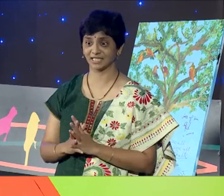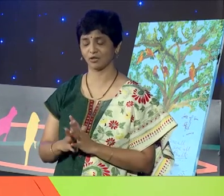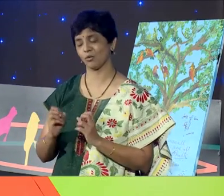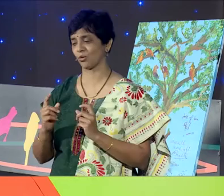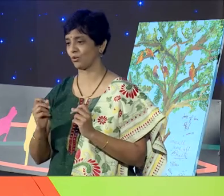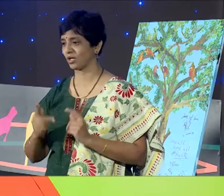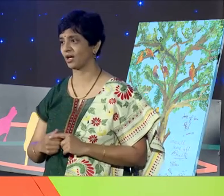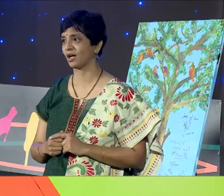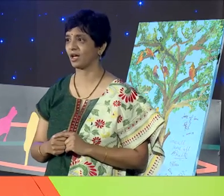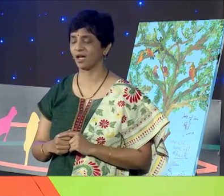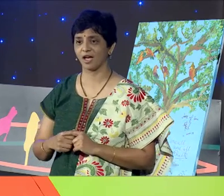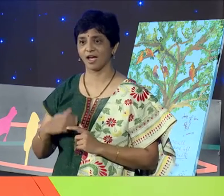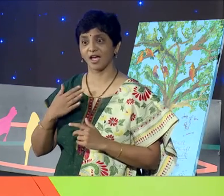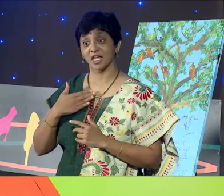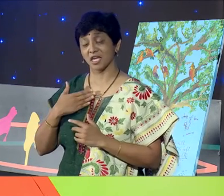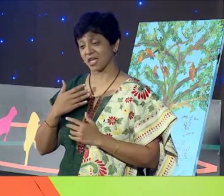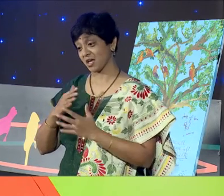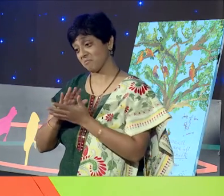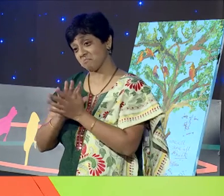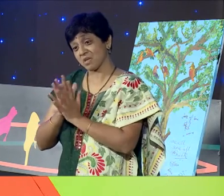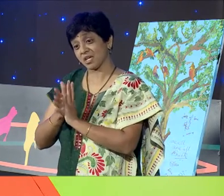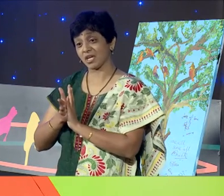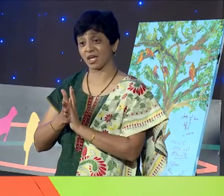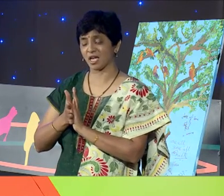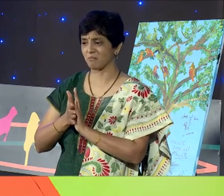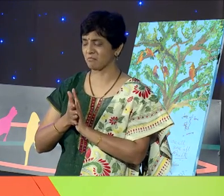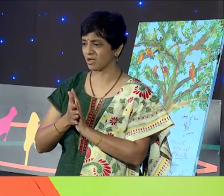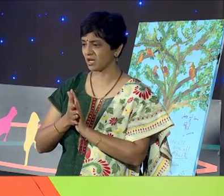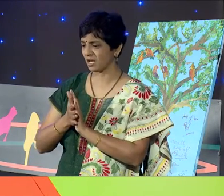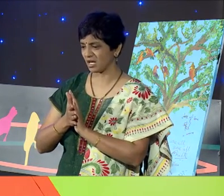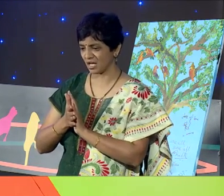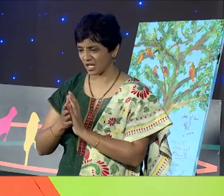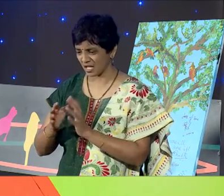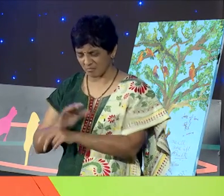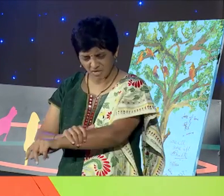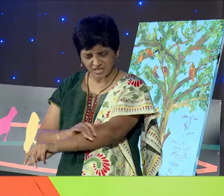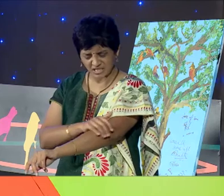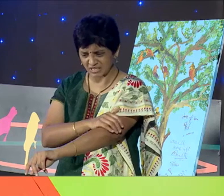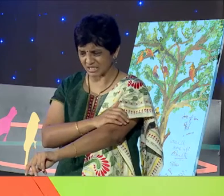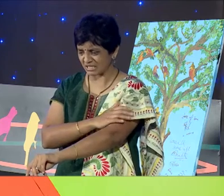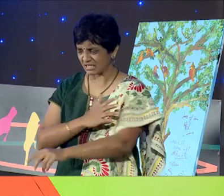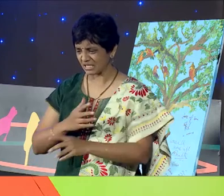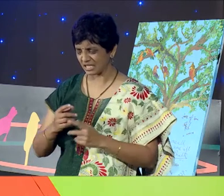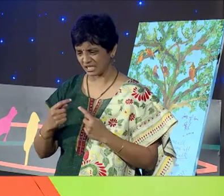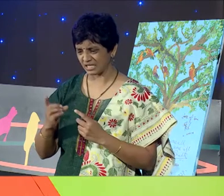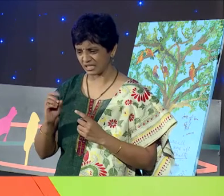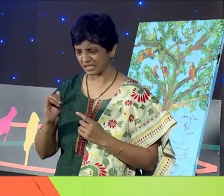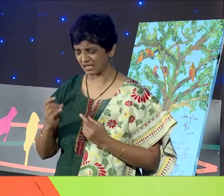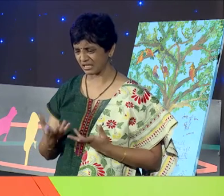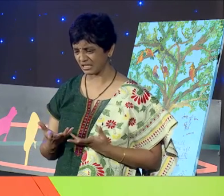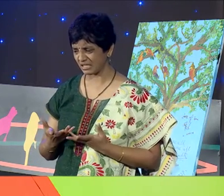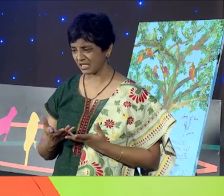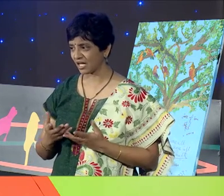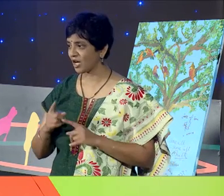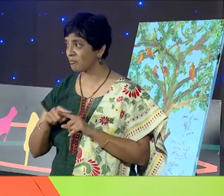के दौरान मैंने बेस्ट मसाजिस्ट का खिताब भी पाया। लेकिन ये मसाज करते करते मेरा ध्यान उस कैंडल के वर्कशॉप की ओर होता,